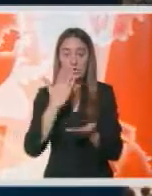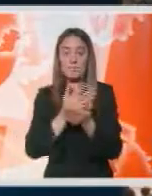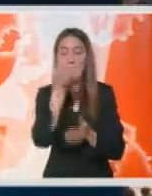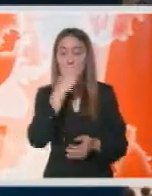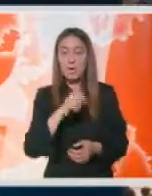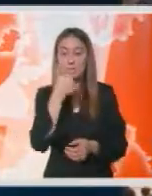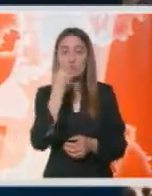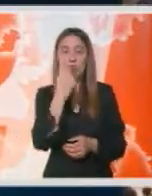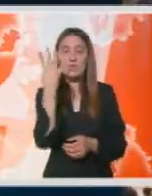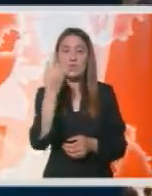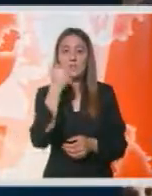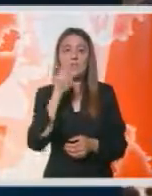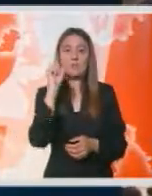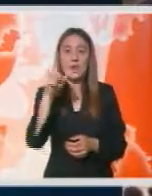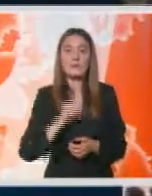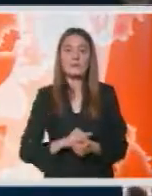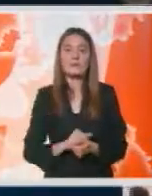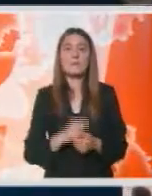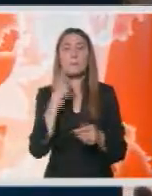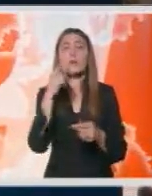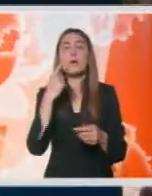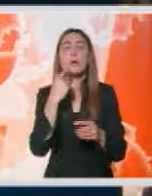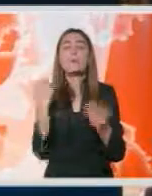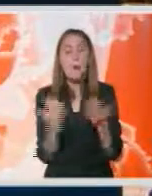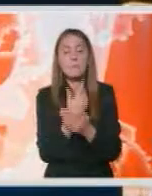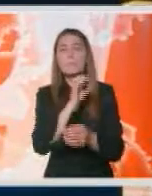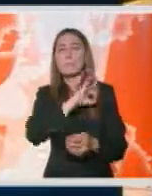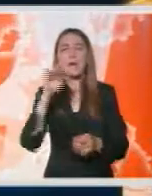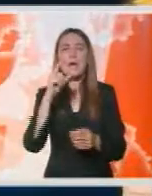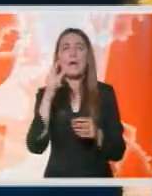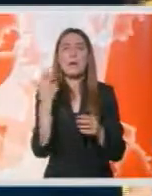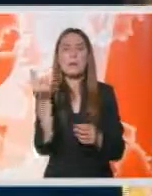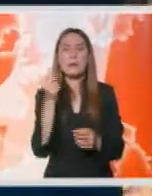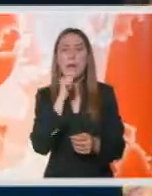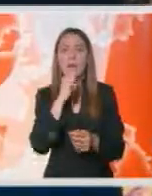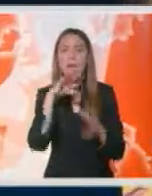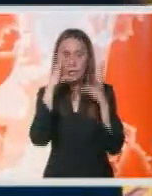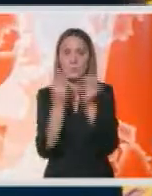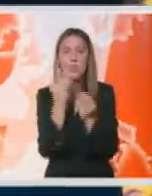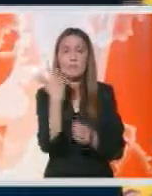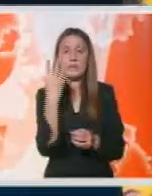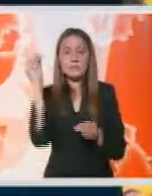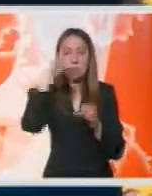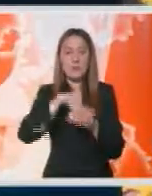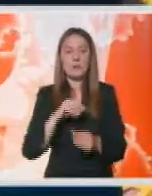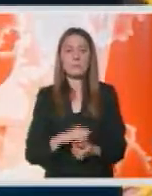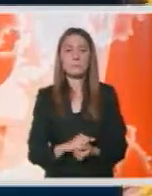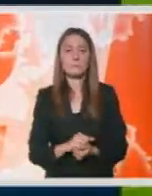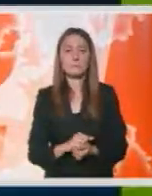Phoenixa 124-112. Ponovo odličan bio tandem Brian Gasol, postigli su ukupno 50 poena.